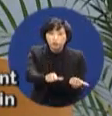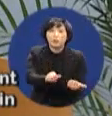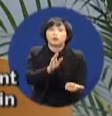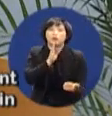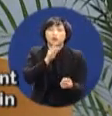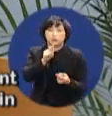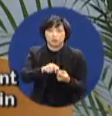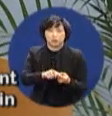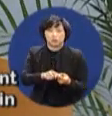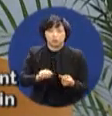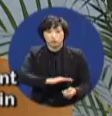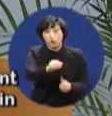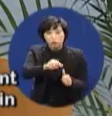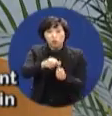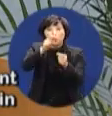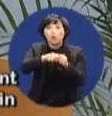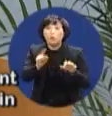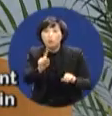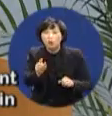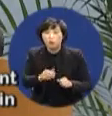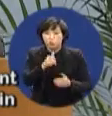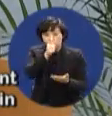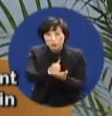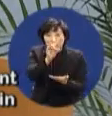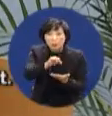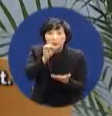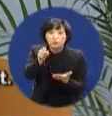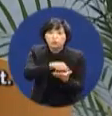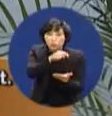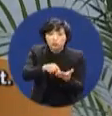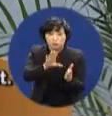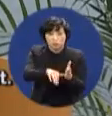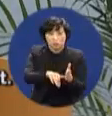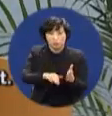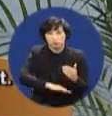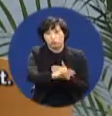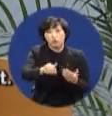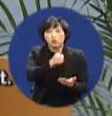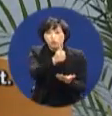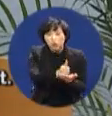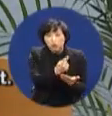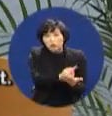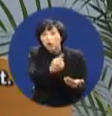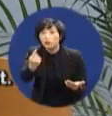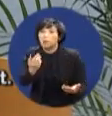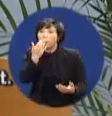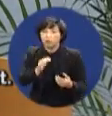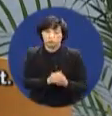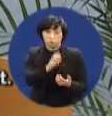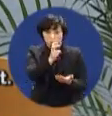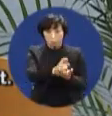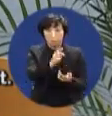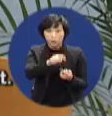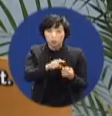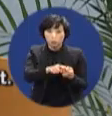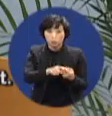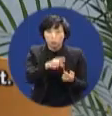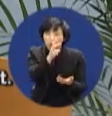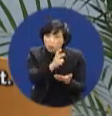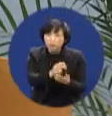사실에 대해서 살려면 죄값을 치러야 죄에서 나온다는 거예요. 이건 합법적인